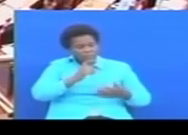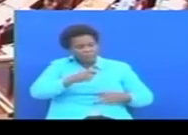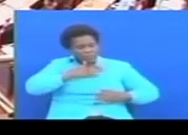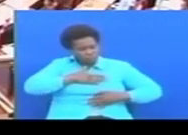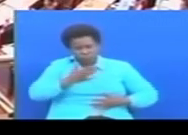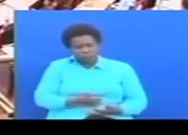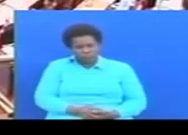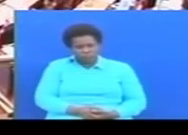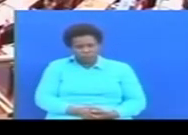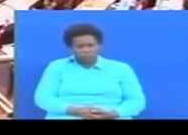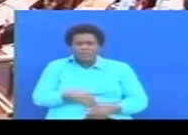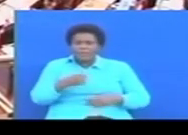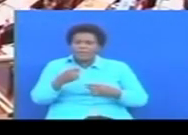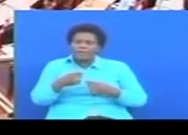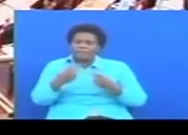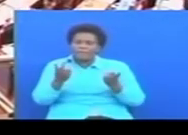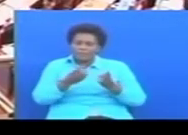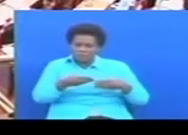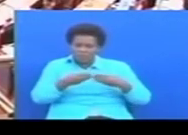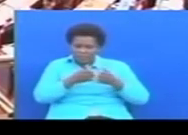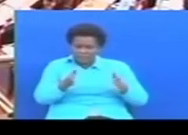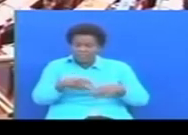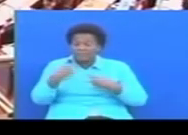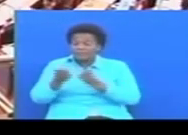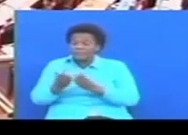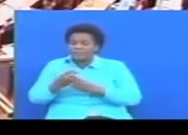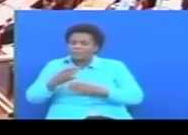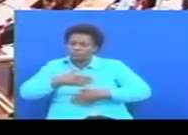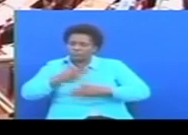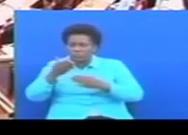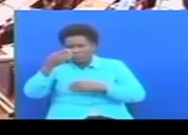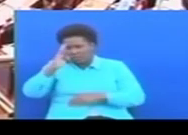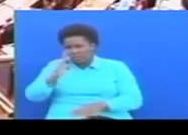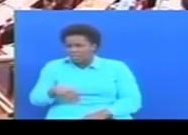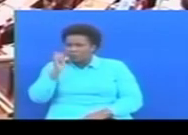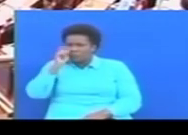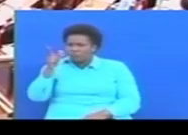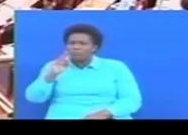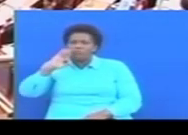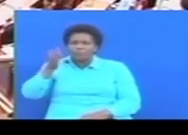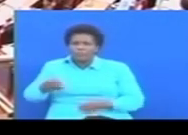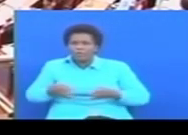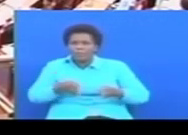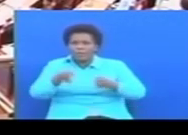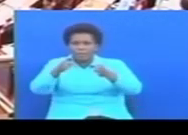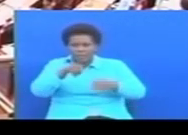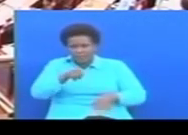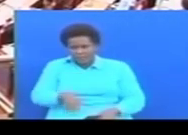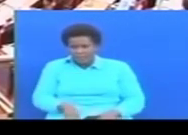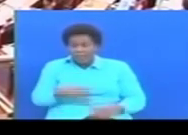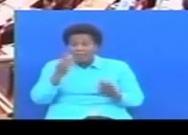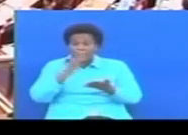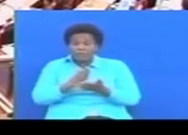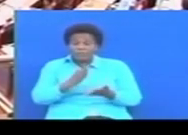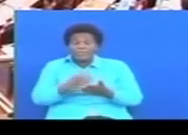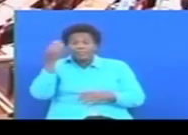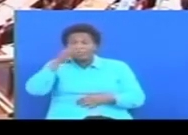za kimkakati, na kwa umuhimu huo huo ilikuwa ni ahadi kujengwa kwa kiwango cha